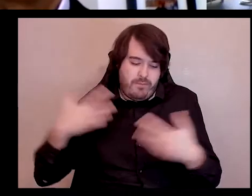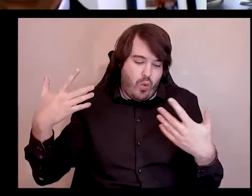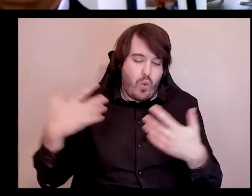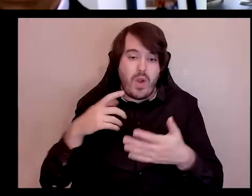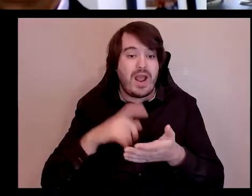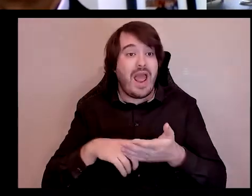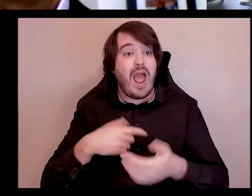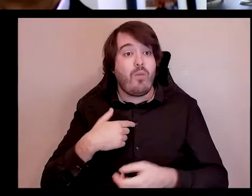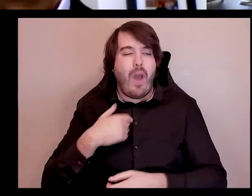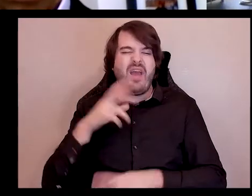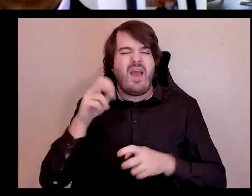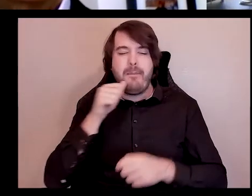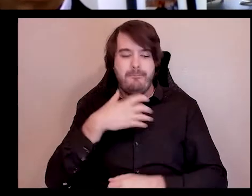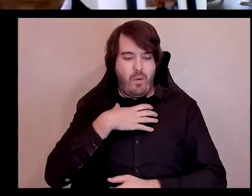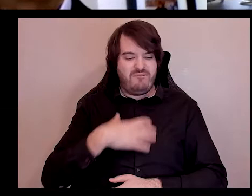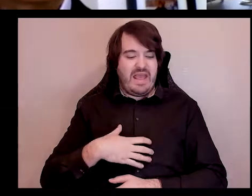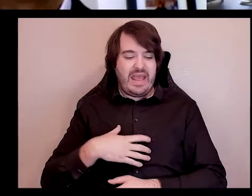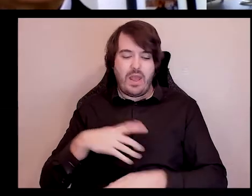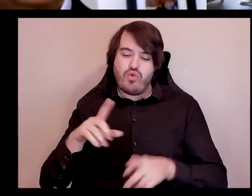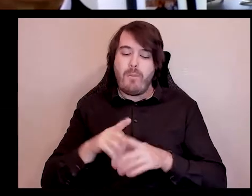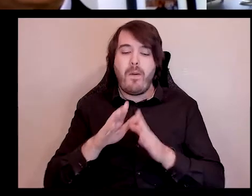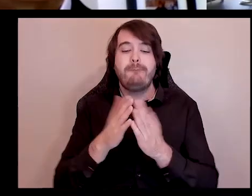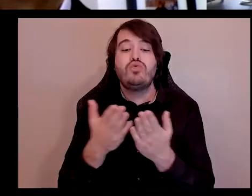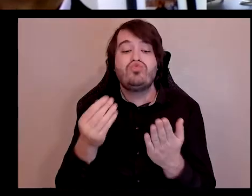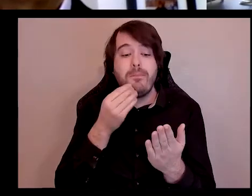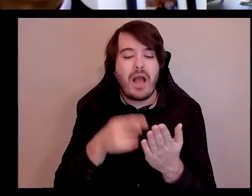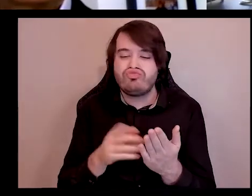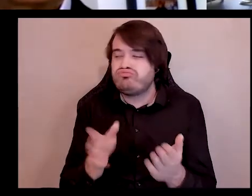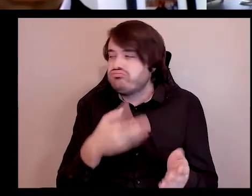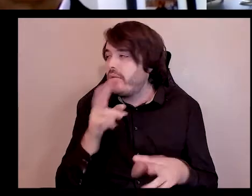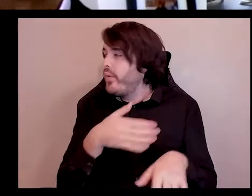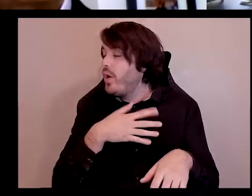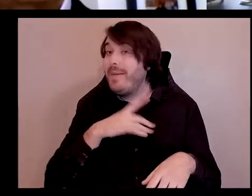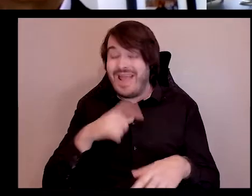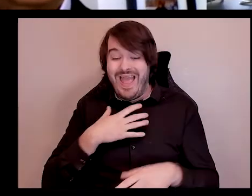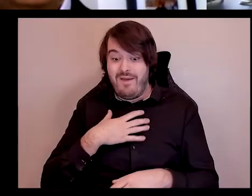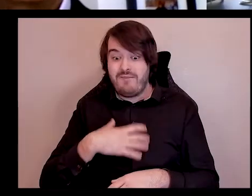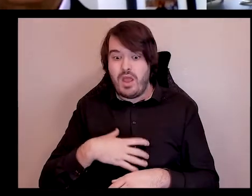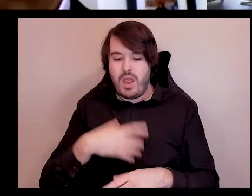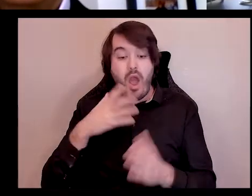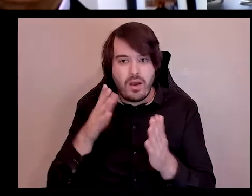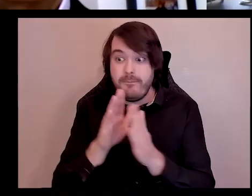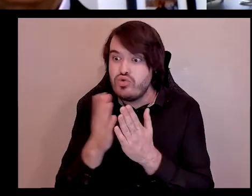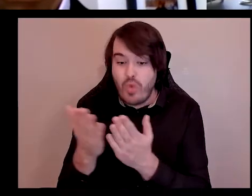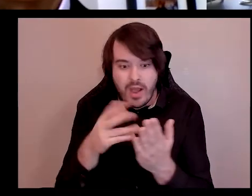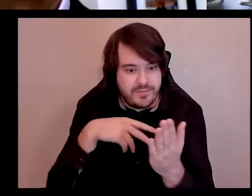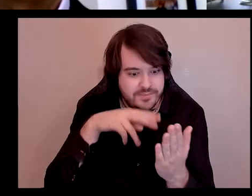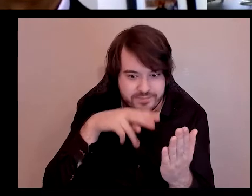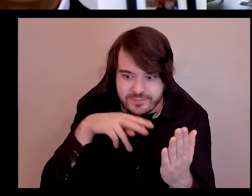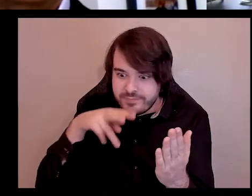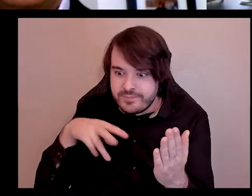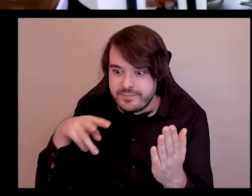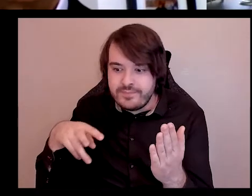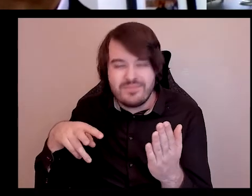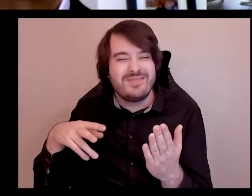pas identifié avant? Évidemment, quand les gens sont à l'emploi, ils ne nous voient pas. Quand je n'ai pas faim, le menu